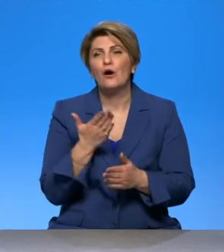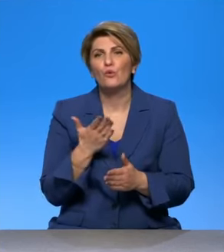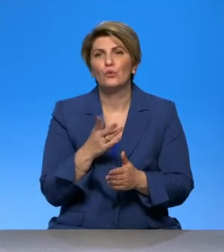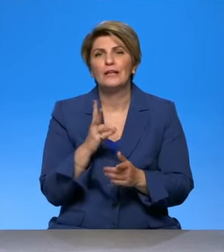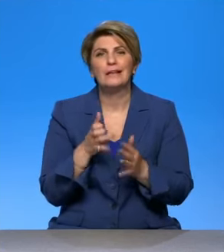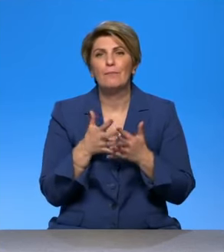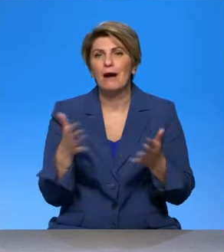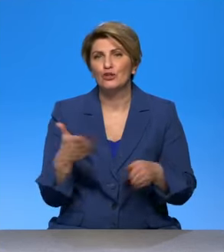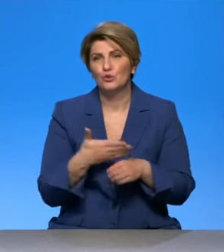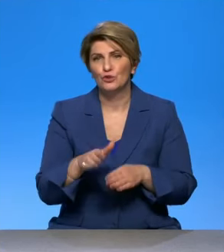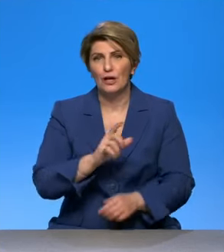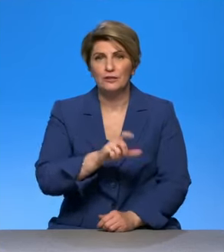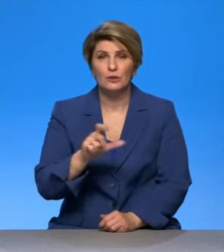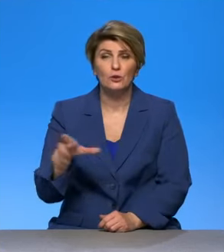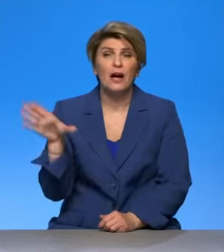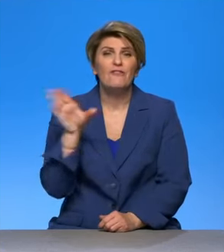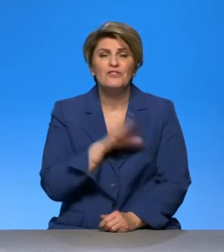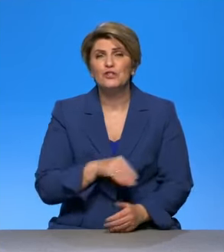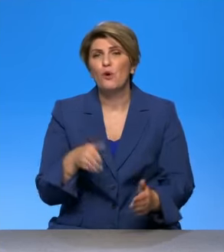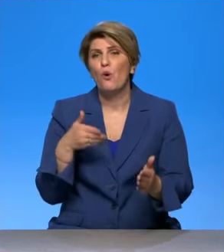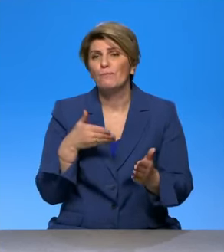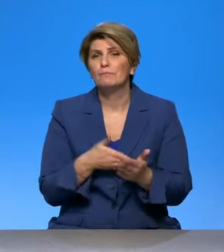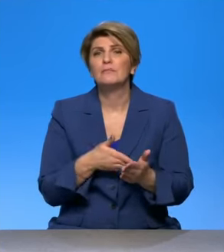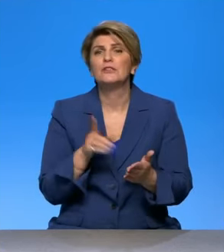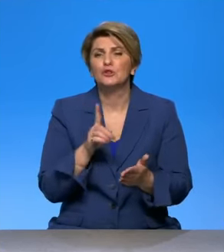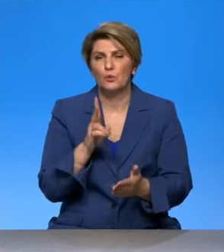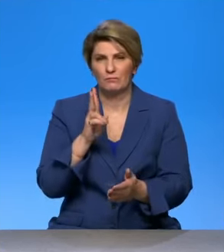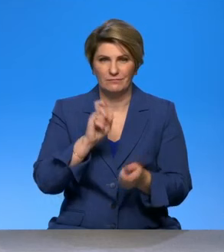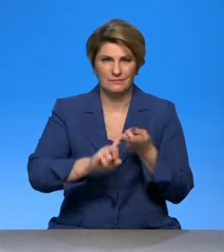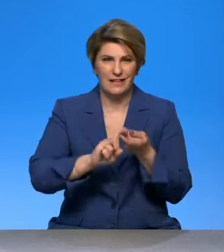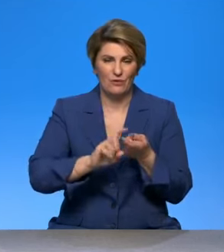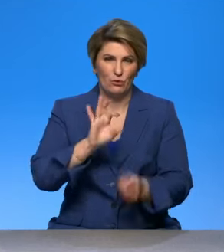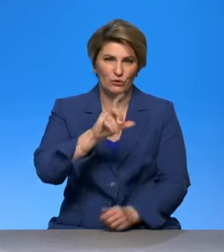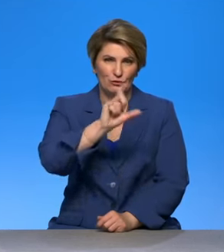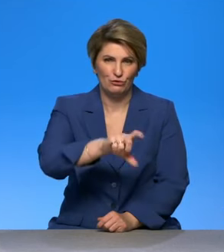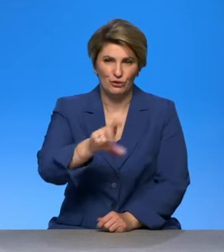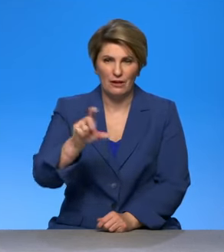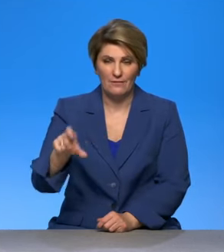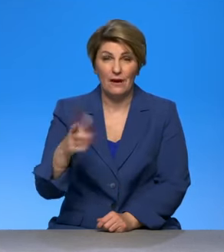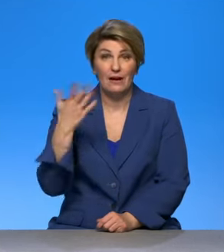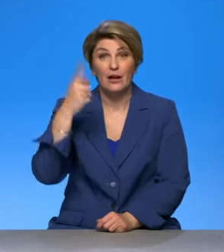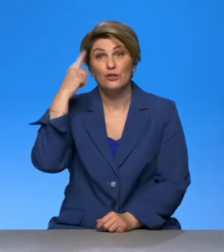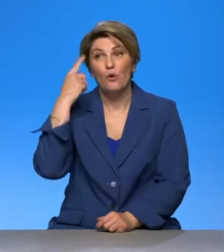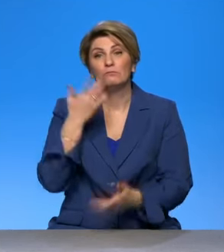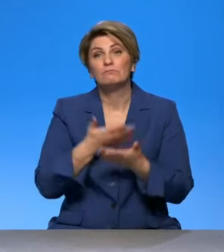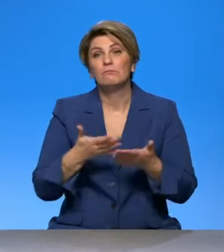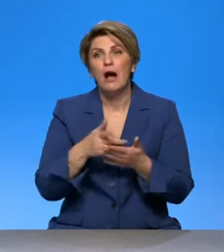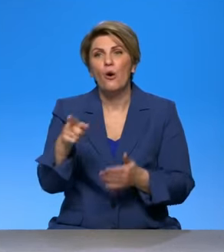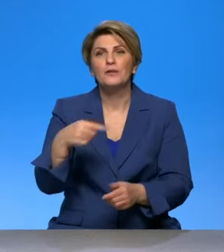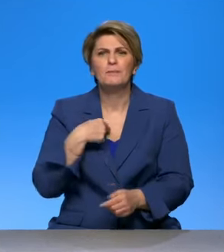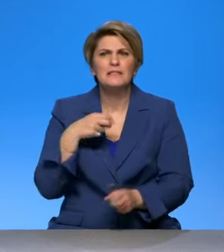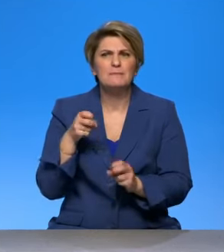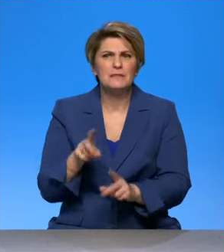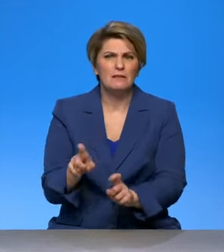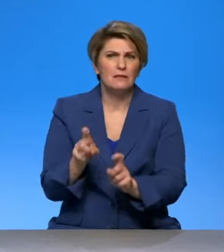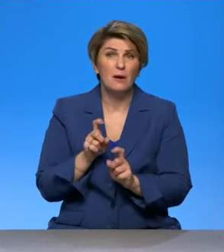самом деле все всегда упирается в осознанность конкретно взятого человека. Если человек рассуждает, что а вот мне навязали, ну, к сожалению, он